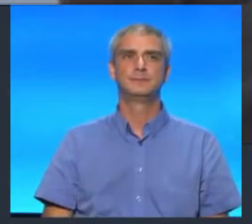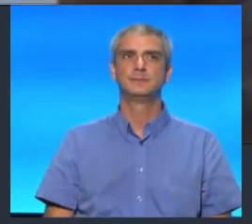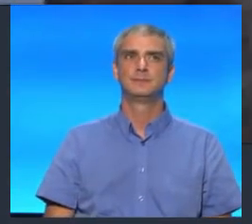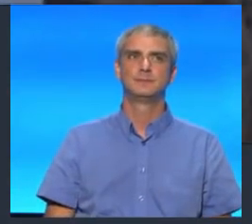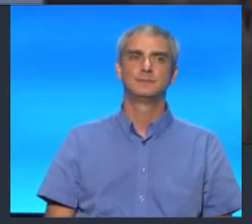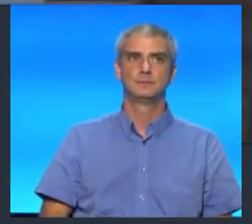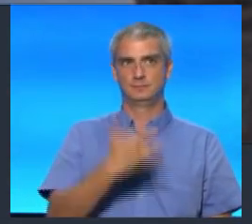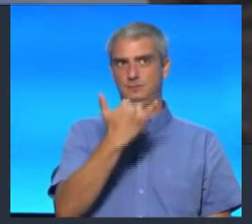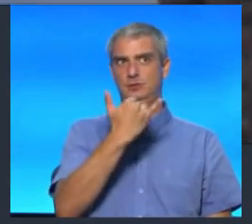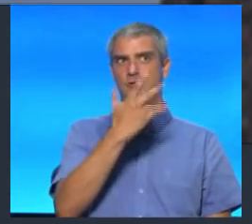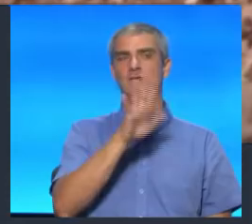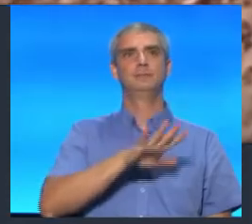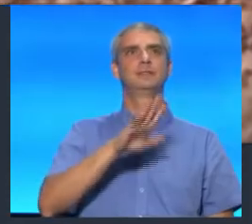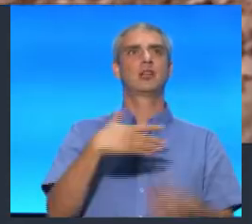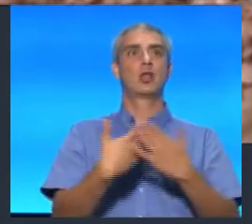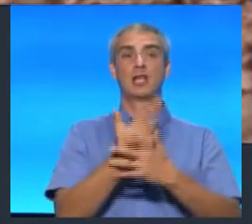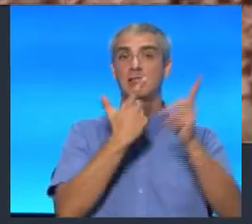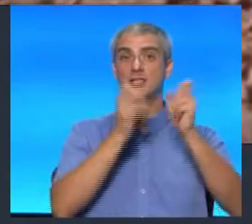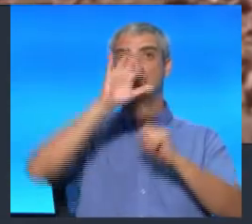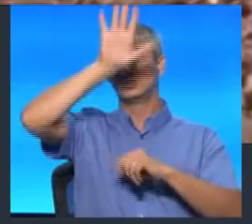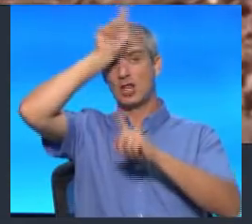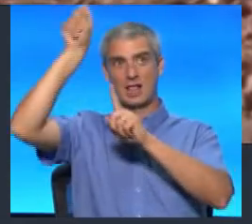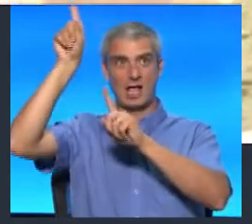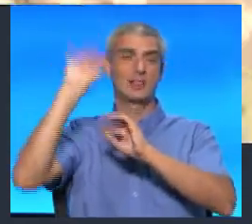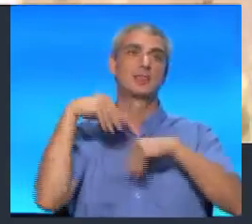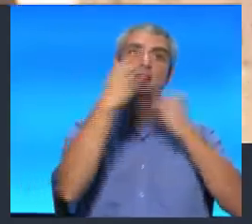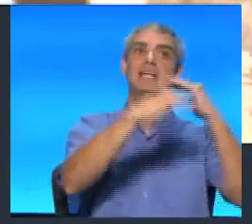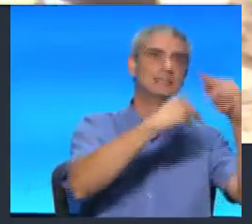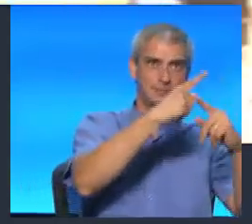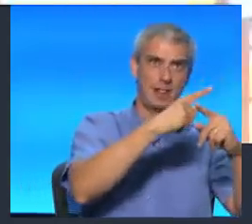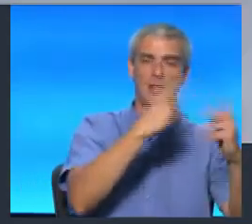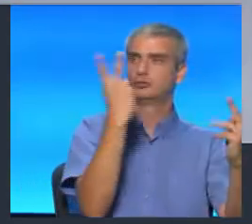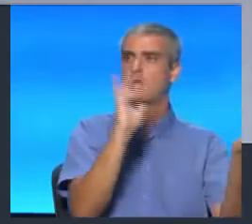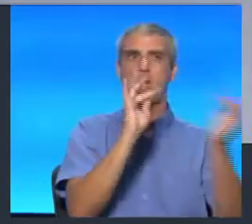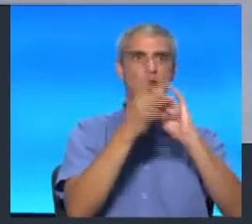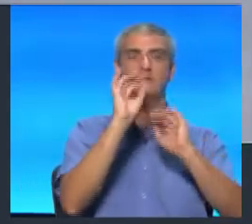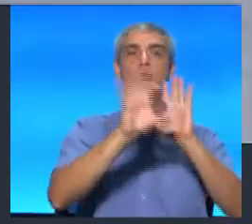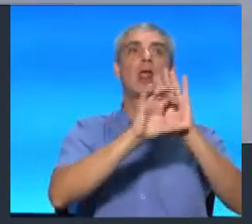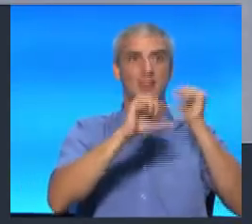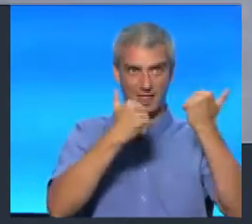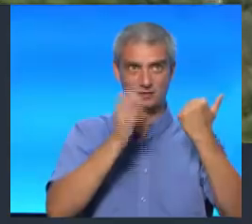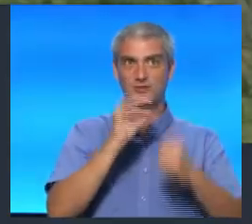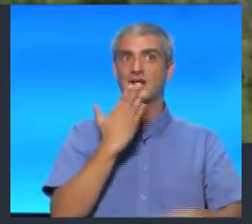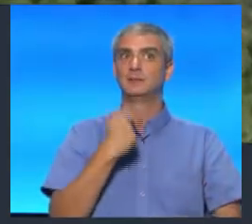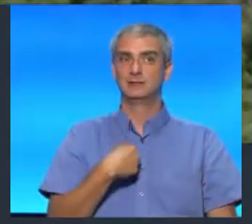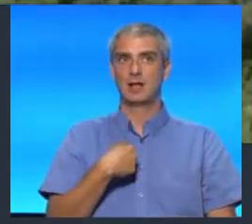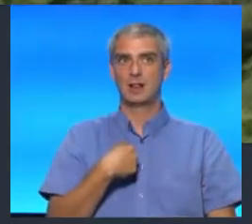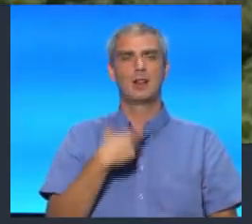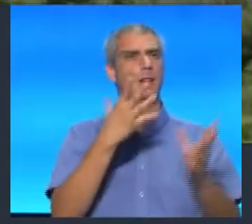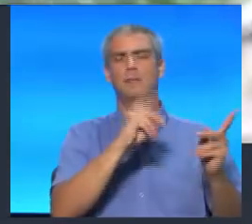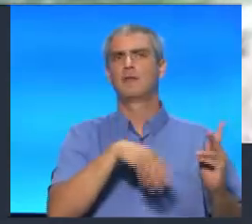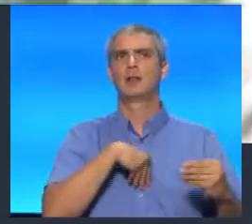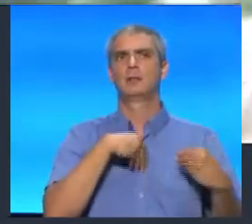הנה לכם מזרח תיכון חדש, נשק איראני שיועד לחיזבאללה, שני האויבים המרים של דאש וגם של ישראל, נורה לעבר